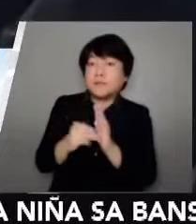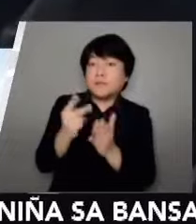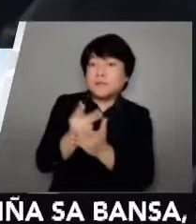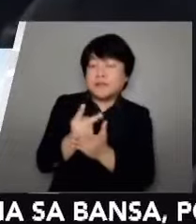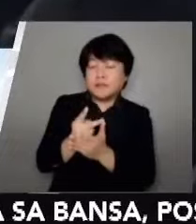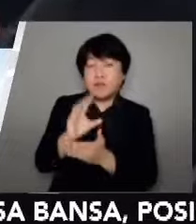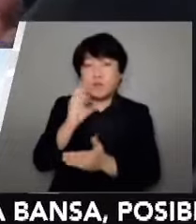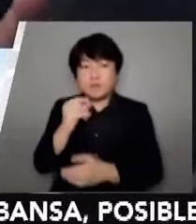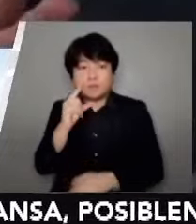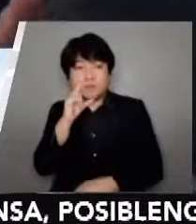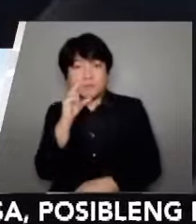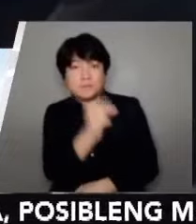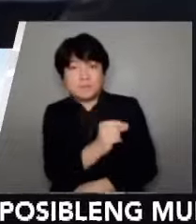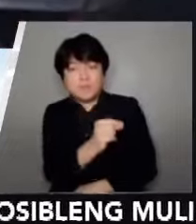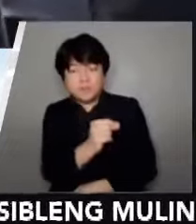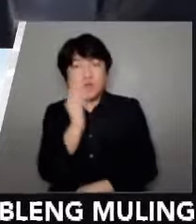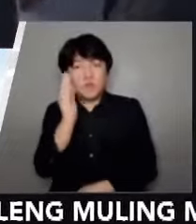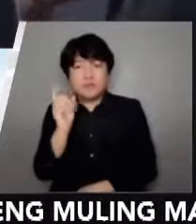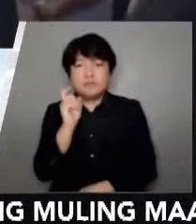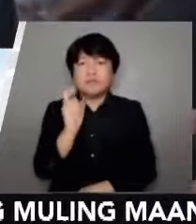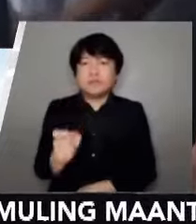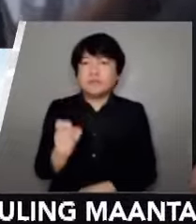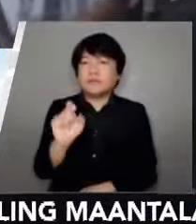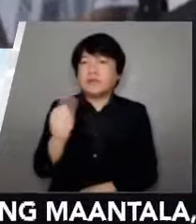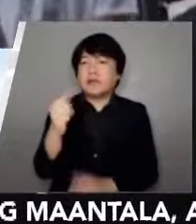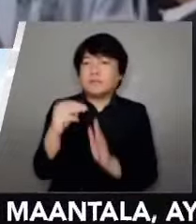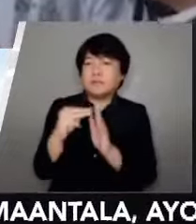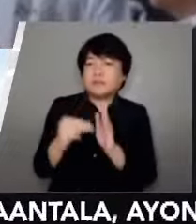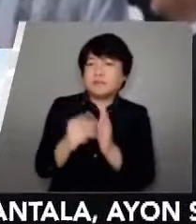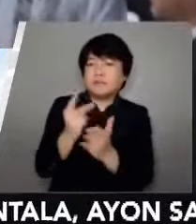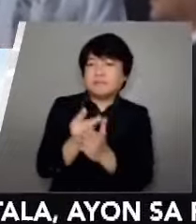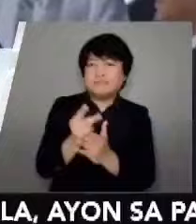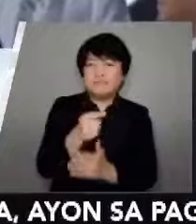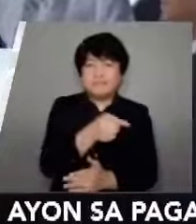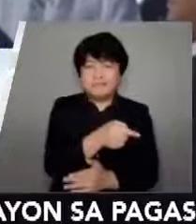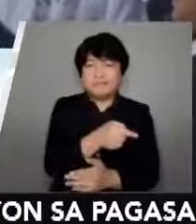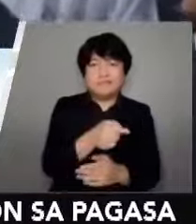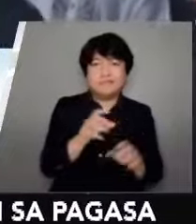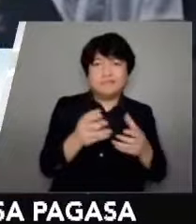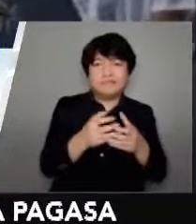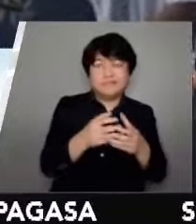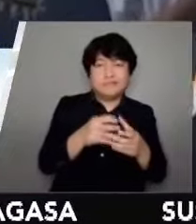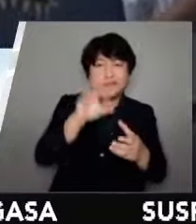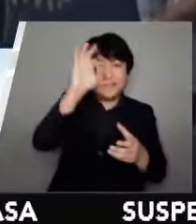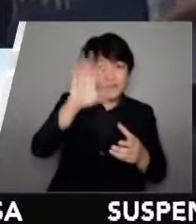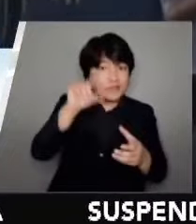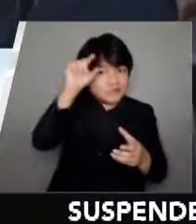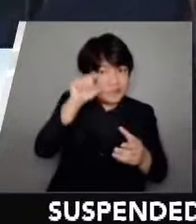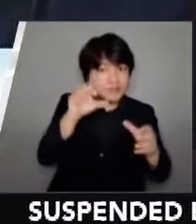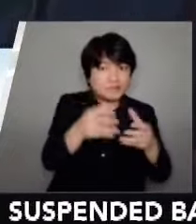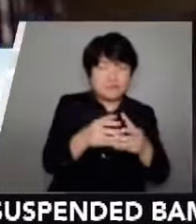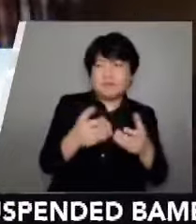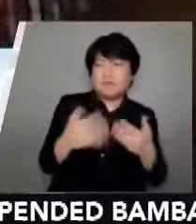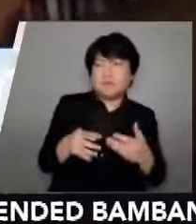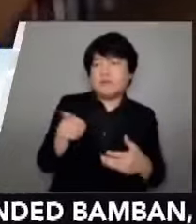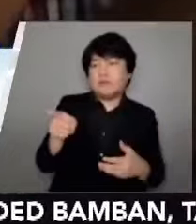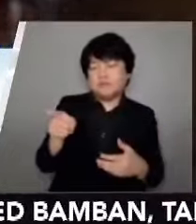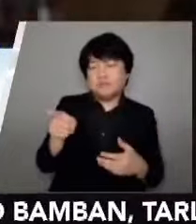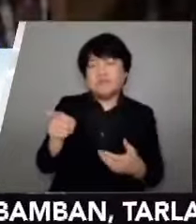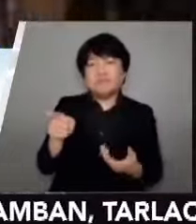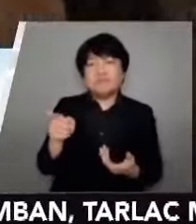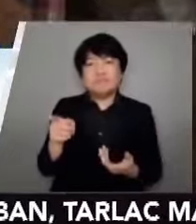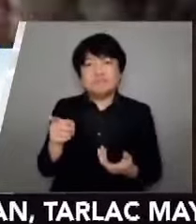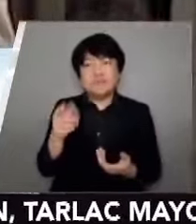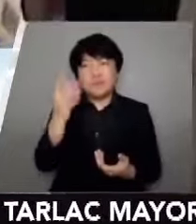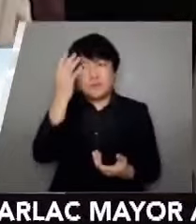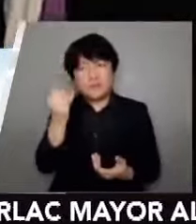sa pastor. Anya, gobyerno ang dapat kumekwestiyon sa motibo ni Quiboloy na tinawag niyang fugitive. Tumutulong lamang naman